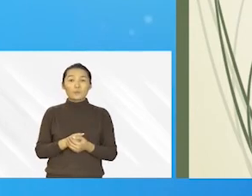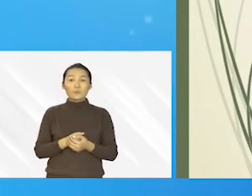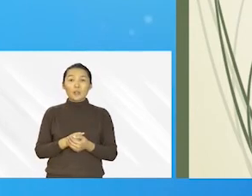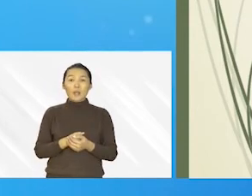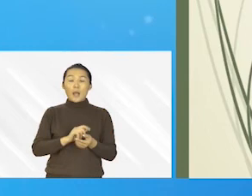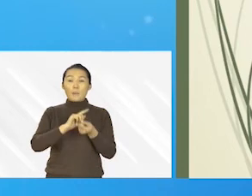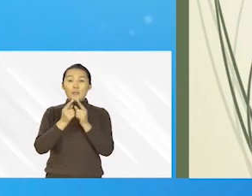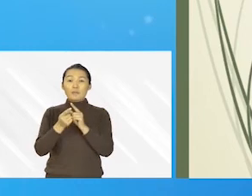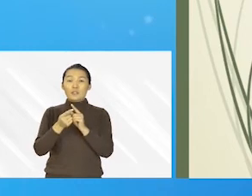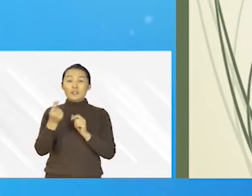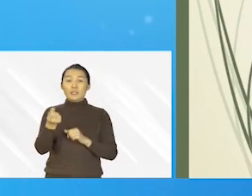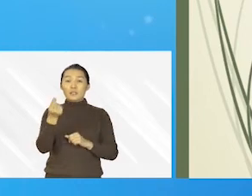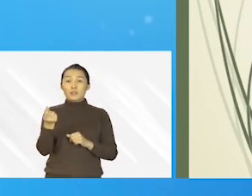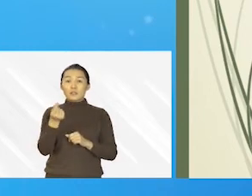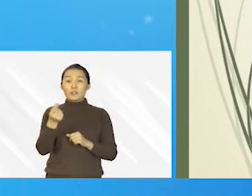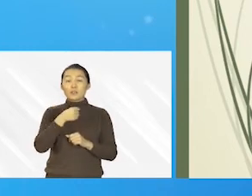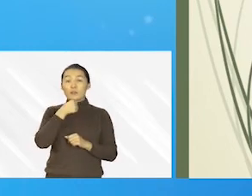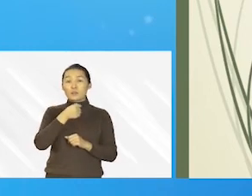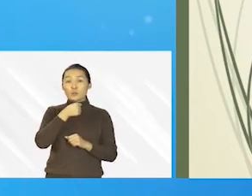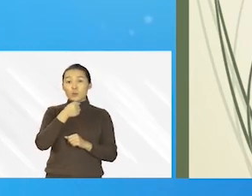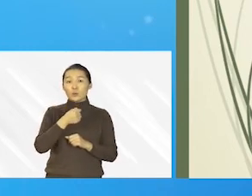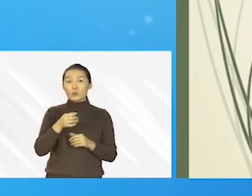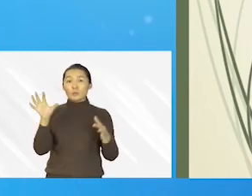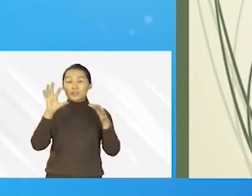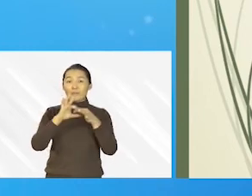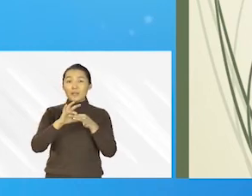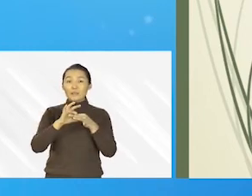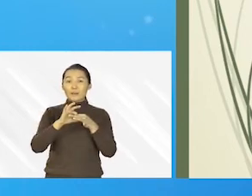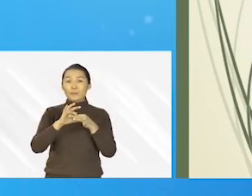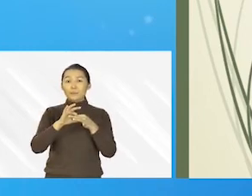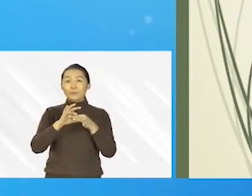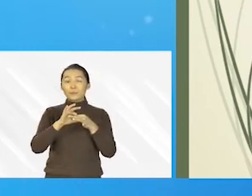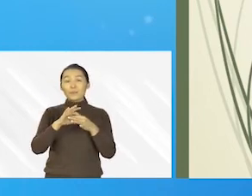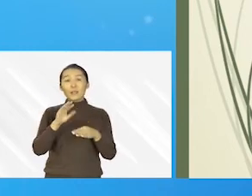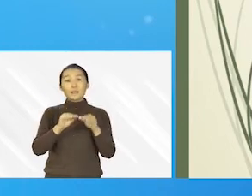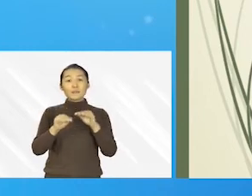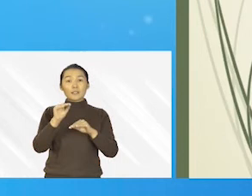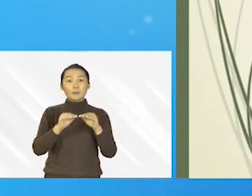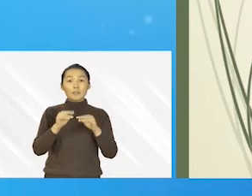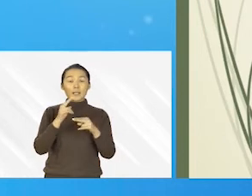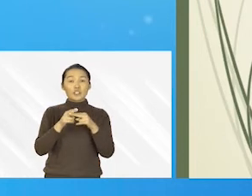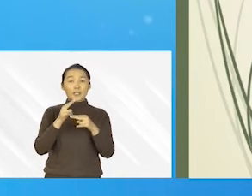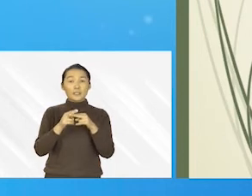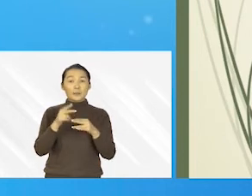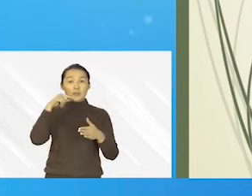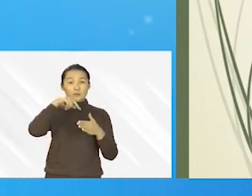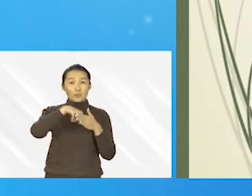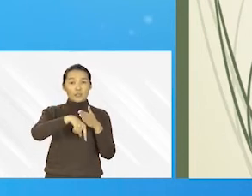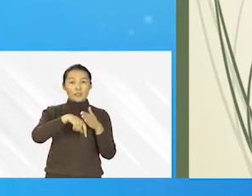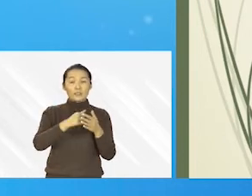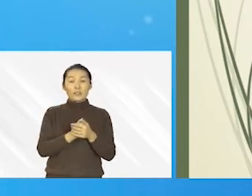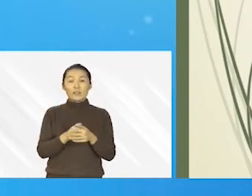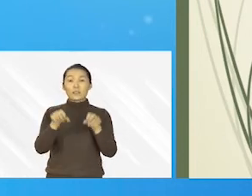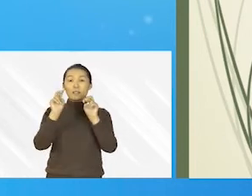Превращение личинки во взрослую особь связано с выработкой железами внутренней секреции